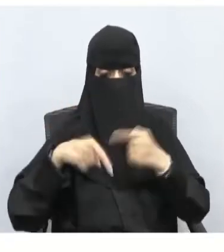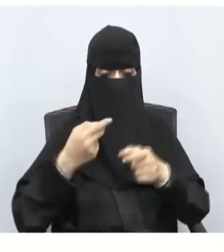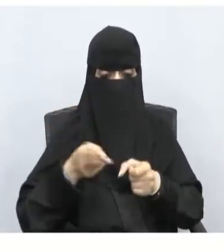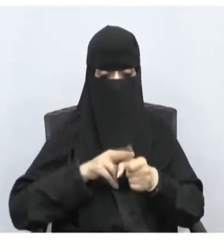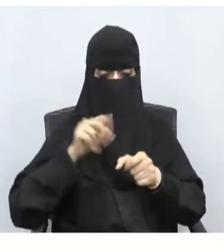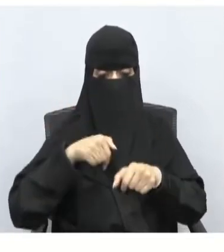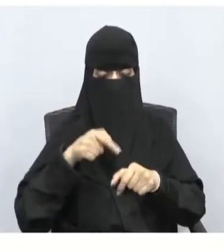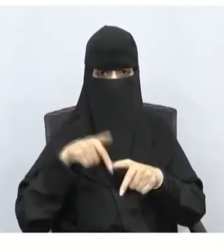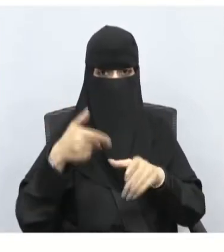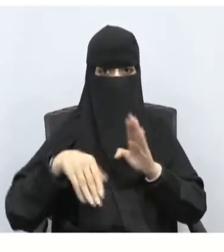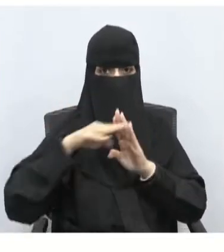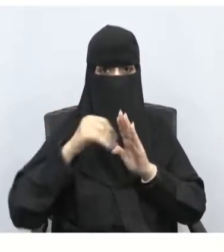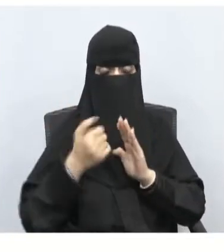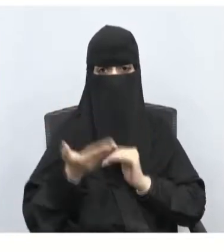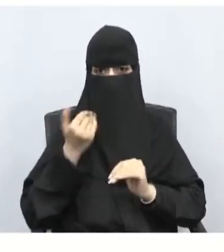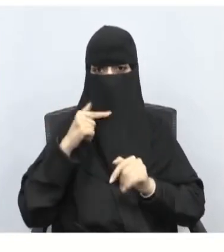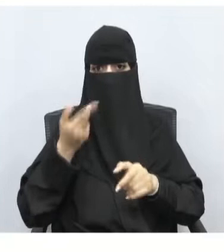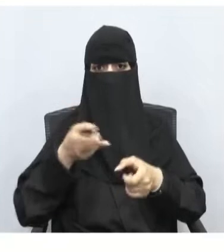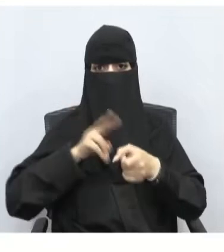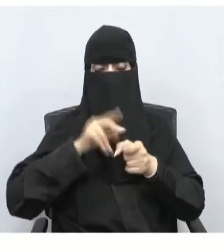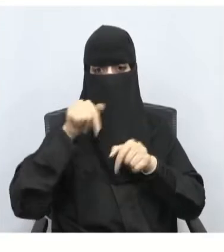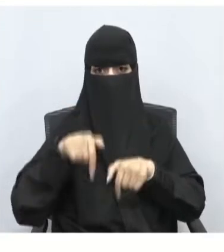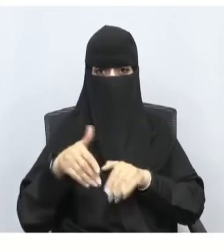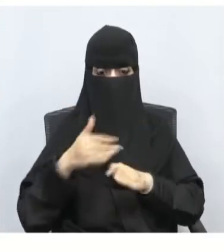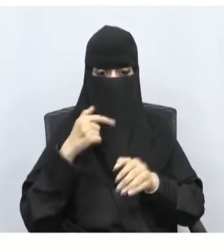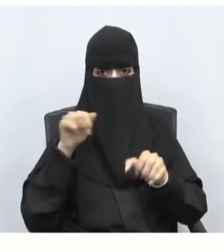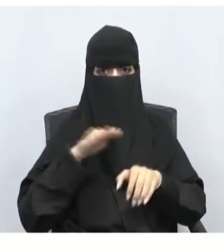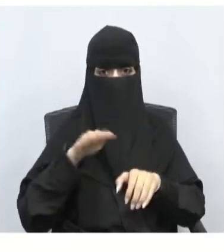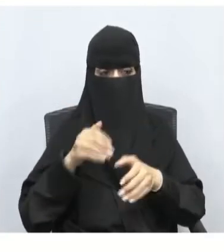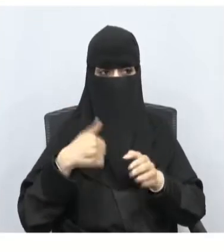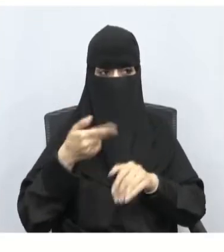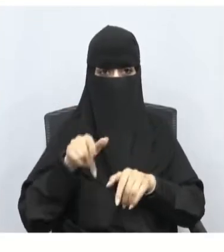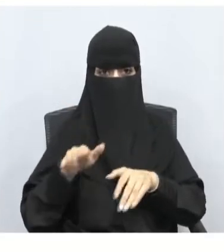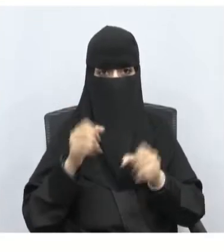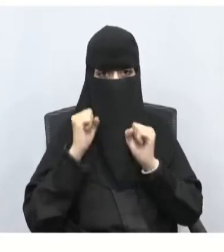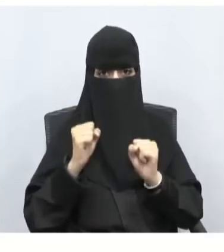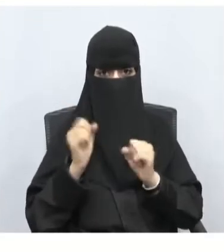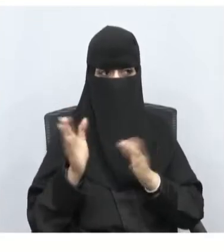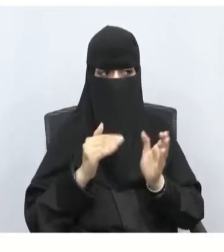نكرر الخطوة السابقة ولكن بهز الجرس بقوة